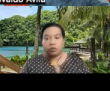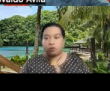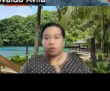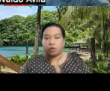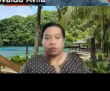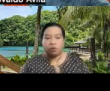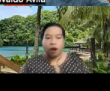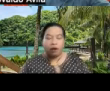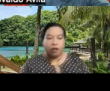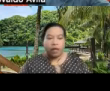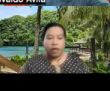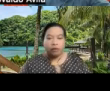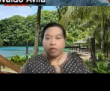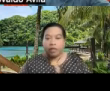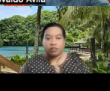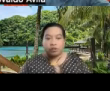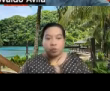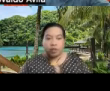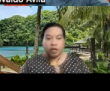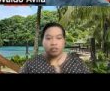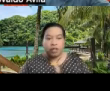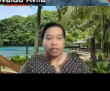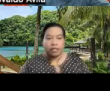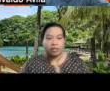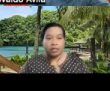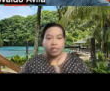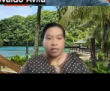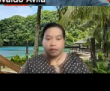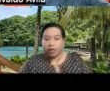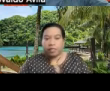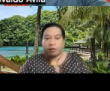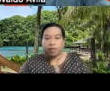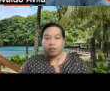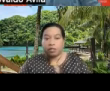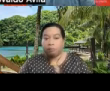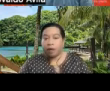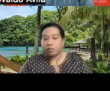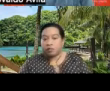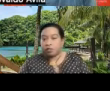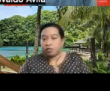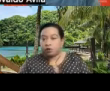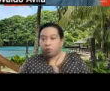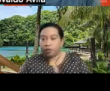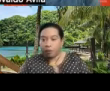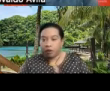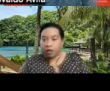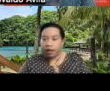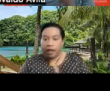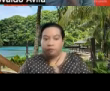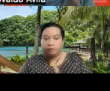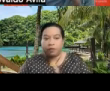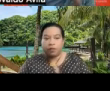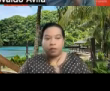Also students who are having issues with cultural identities. بمختلف الأجيال.